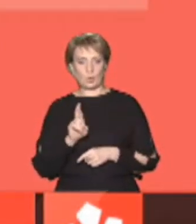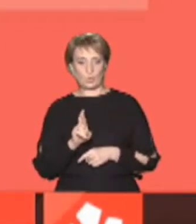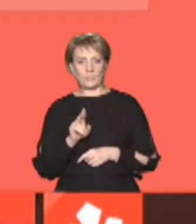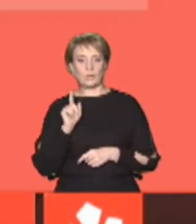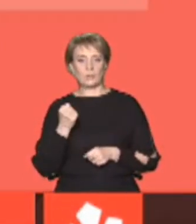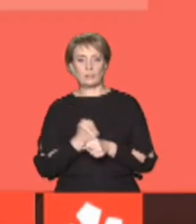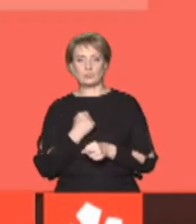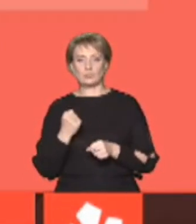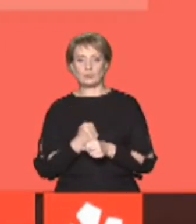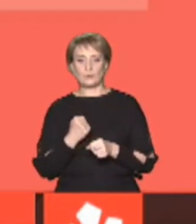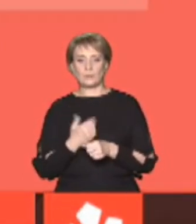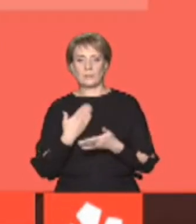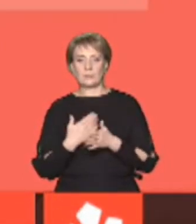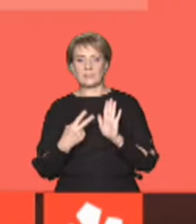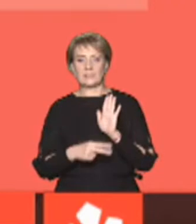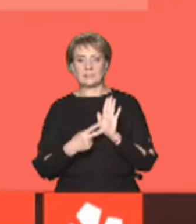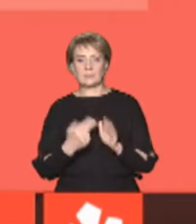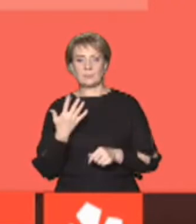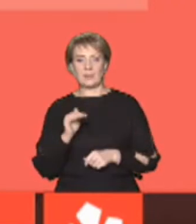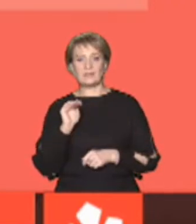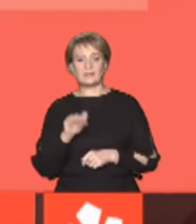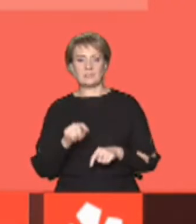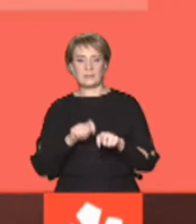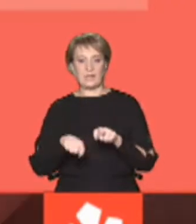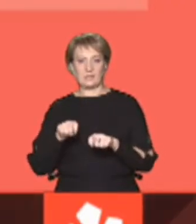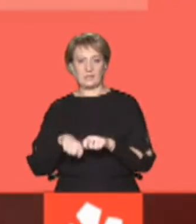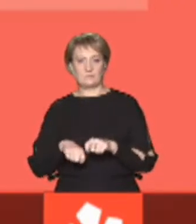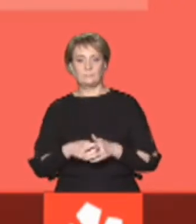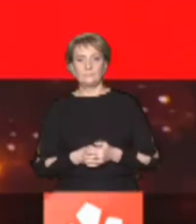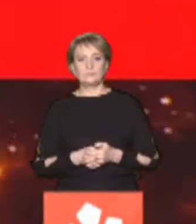Тоді зробили майже 75 тисяч тестів.